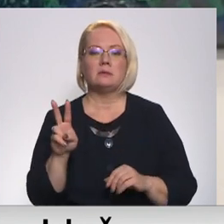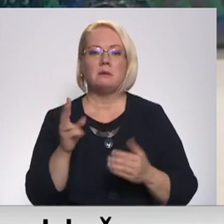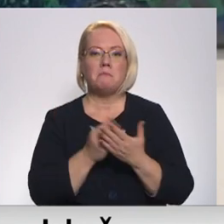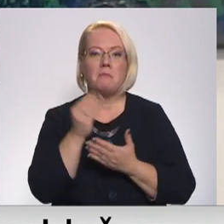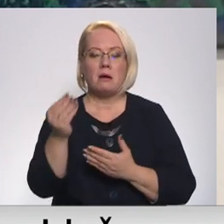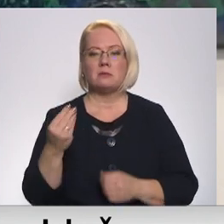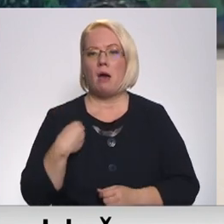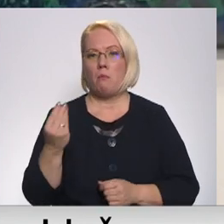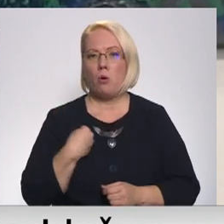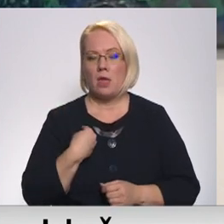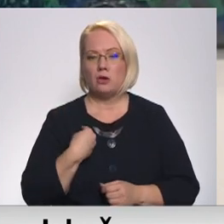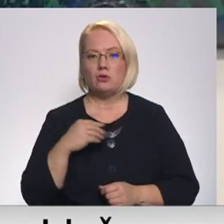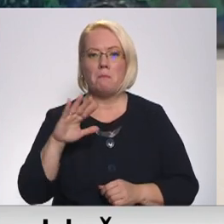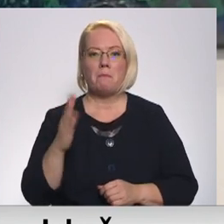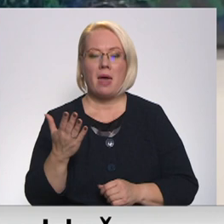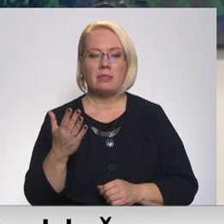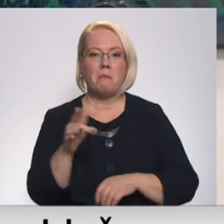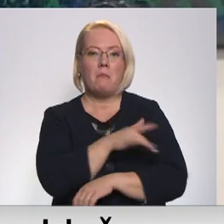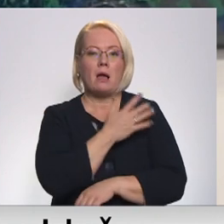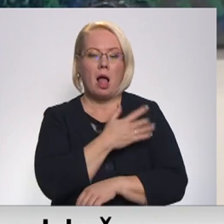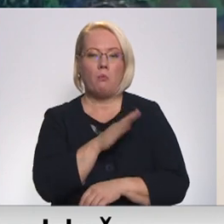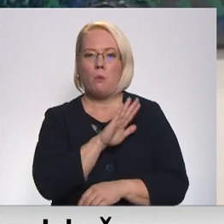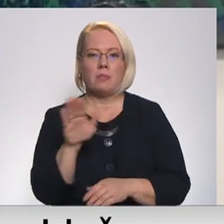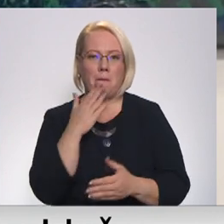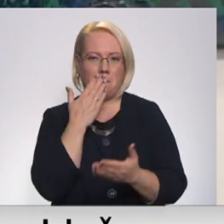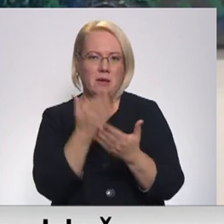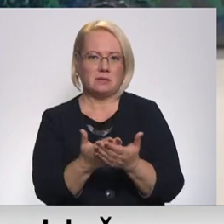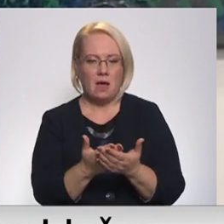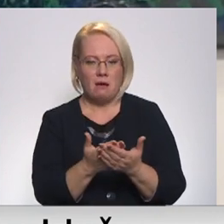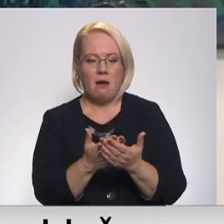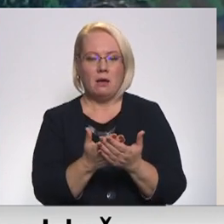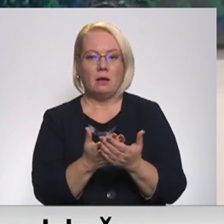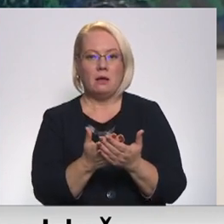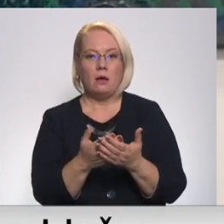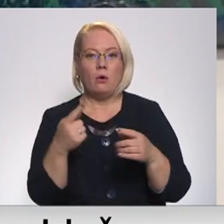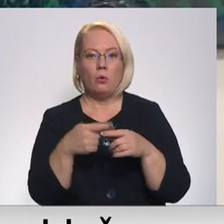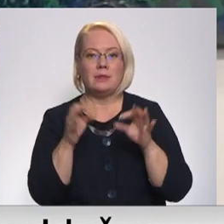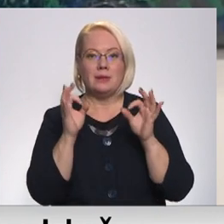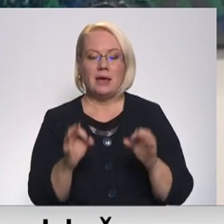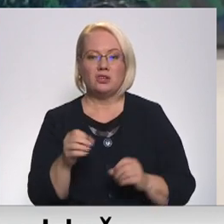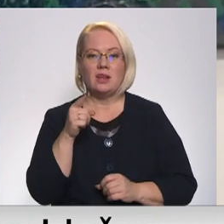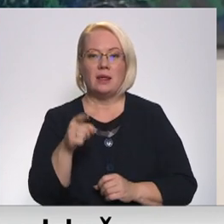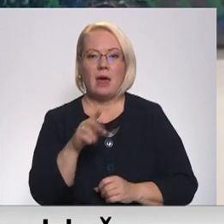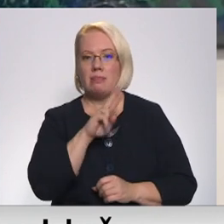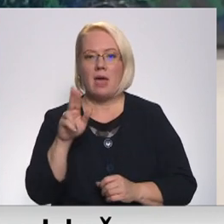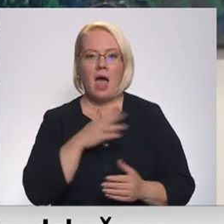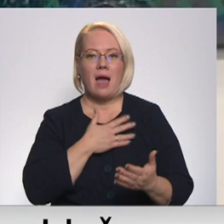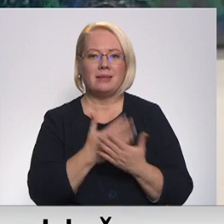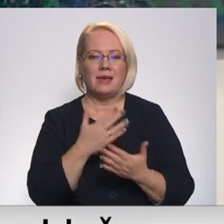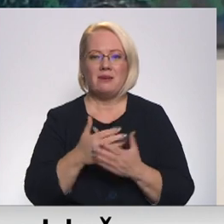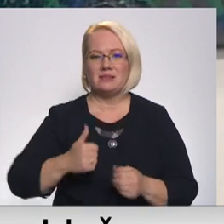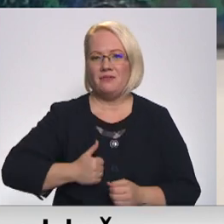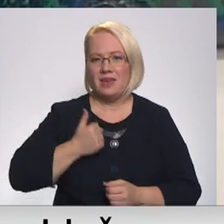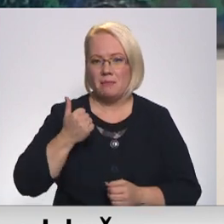maksa abonēšanas maksu, bet pakalpojums faktiski nepiesaka. Un tieši tie neaktīvi ir tie, kas izsauca,